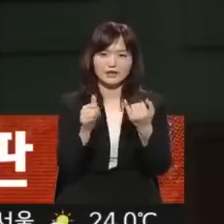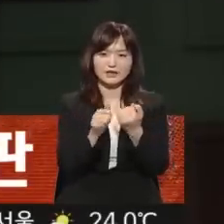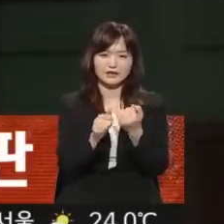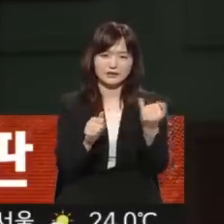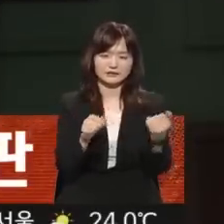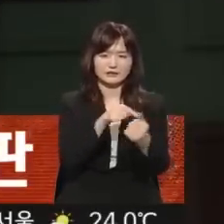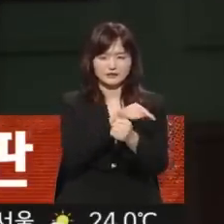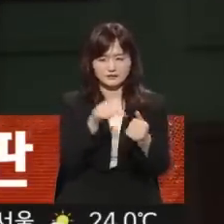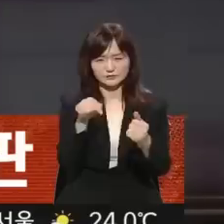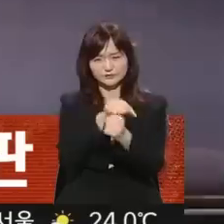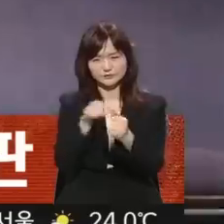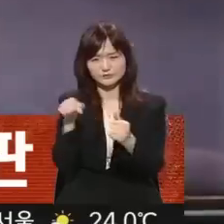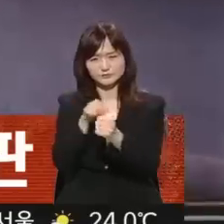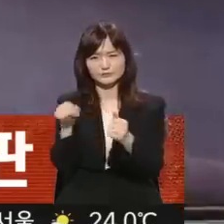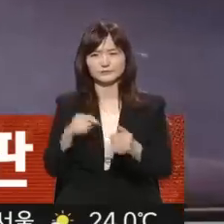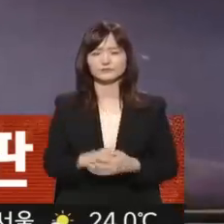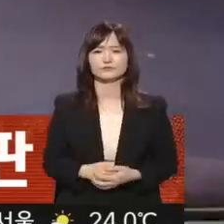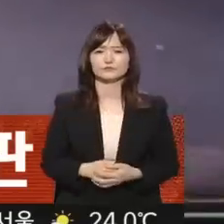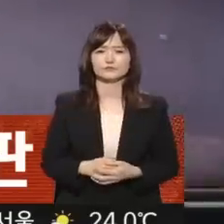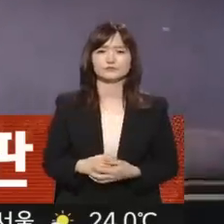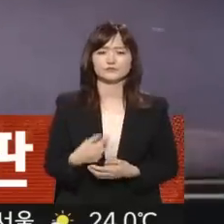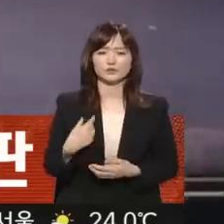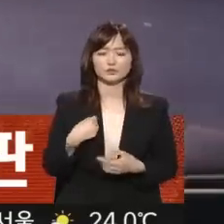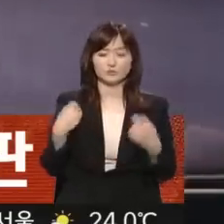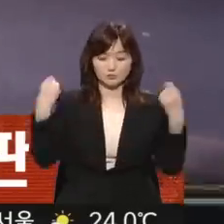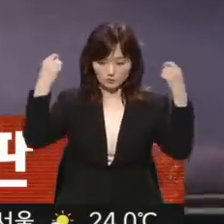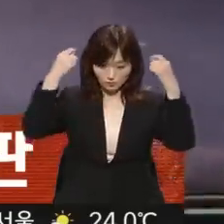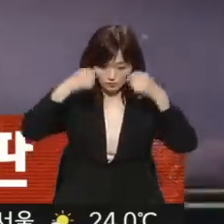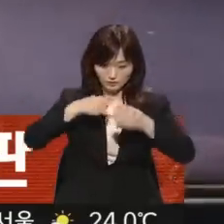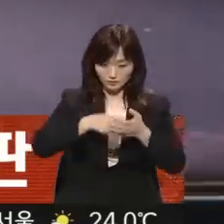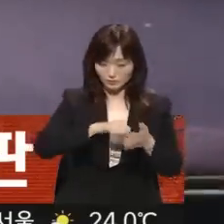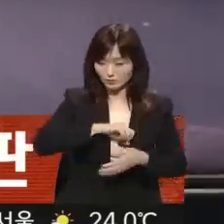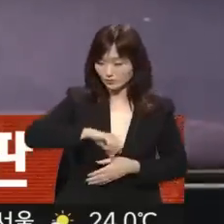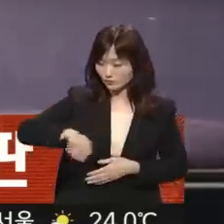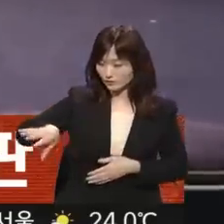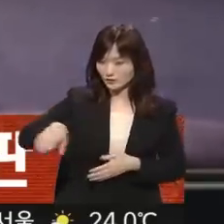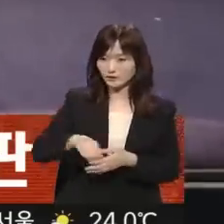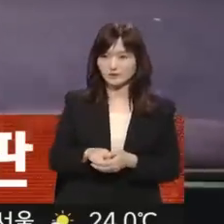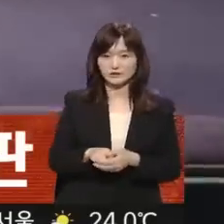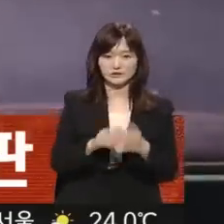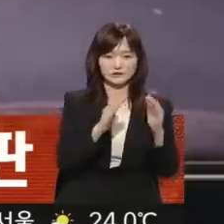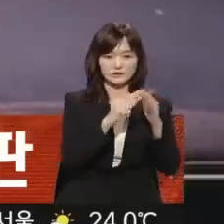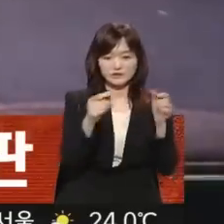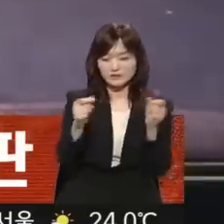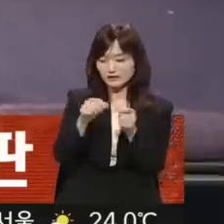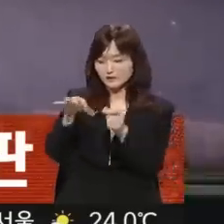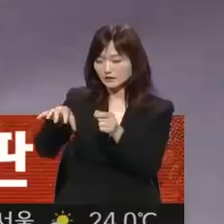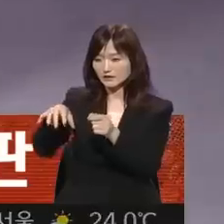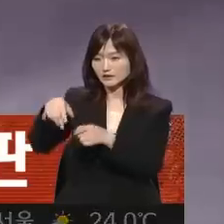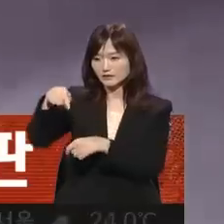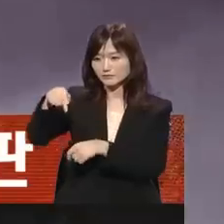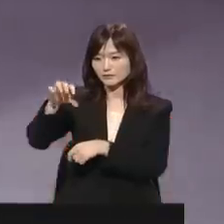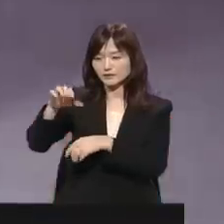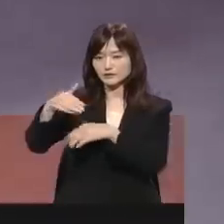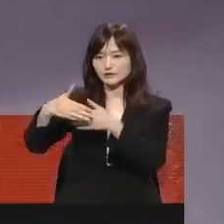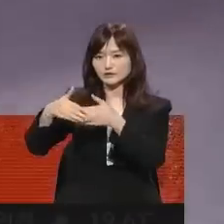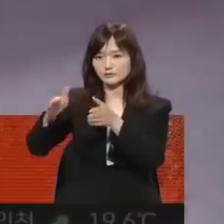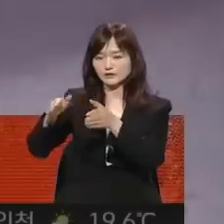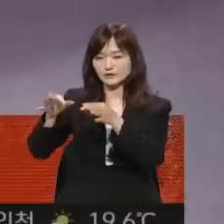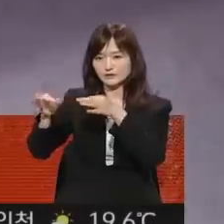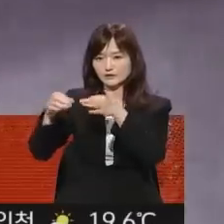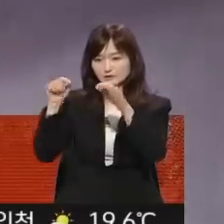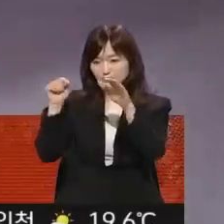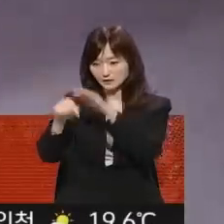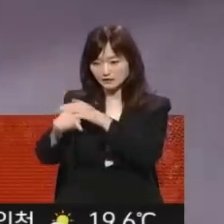살해했는데요 범행 도구랑 입었던 옷을 버린 뒤에 인근 pc방으로 가서 2시간 정도 애니메이션 을 보다가 집에 갑니다 알리바이를